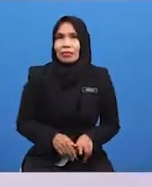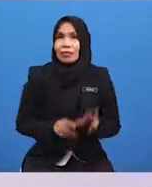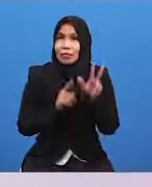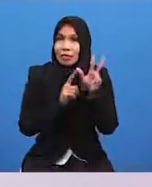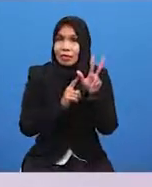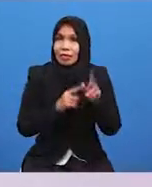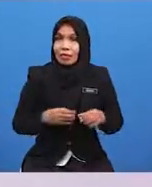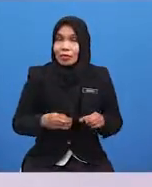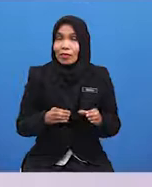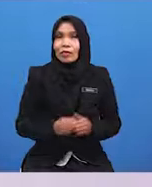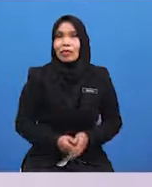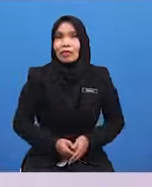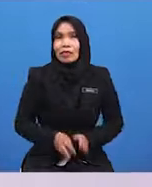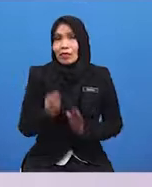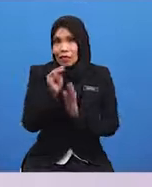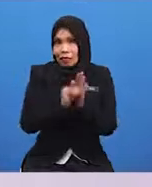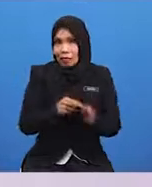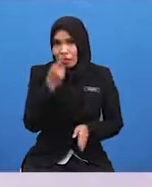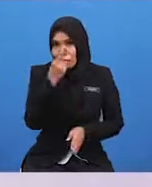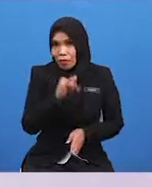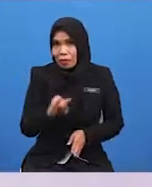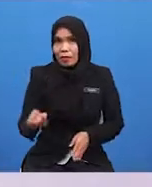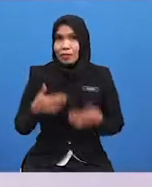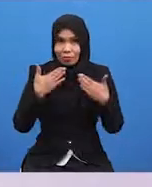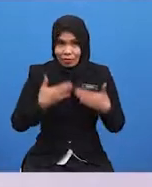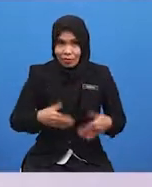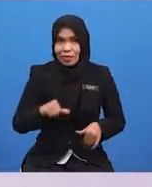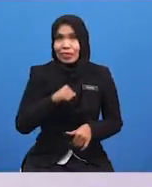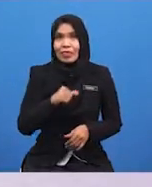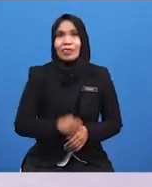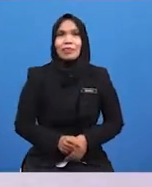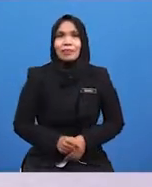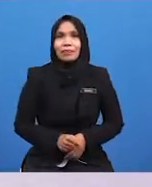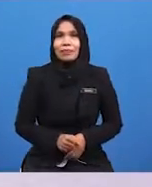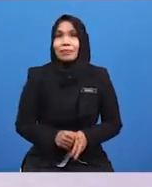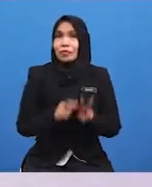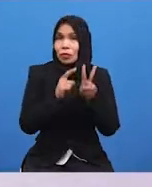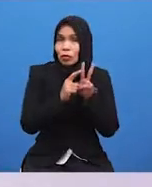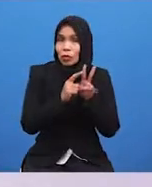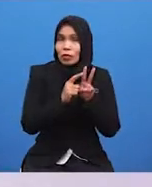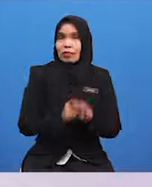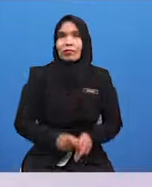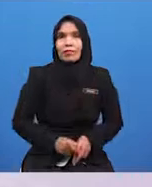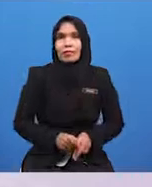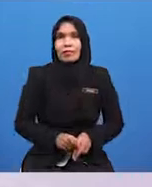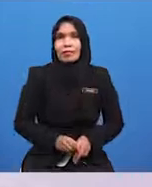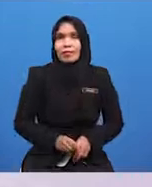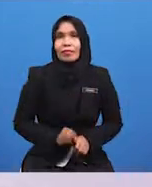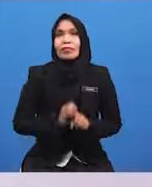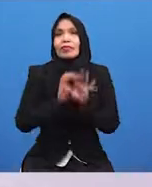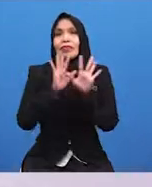menghormati diri sendiri kedua menerangkan dulu faedah